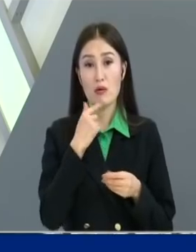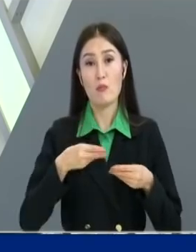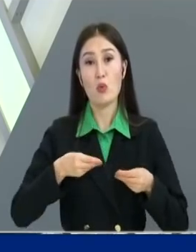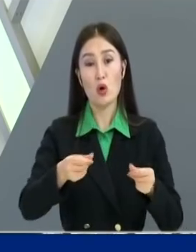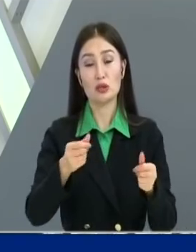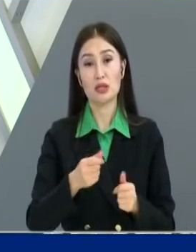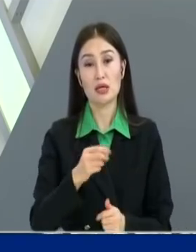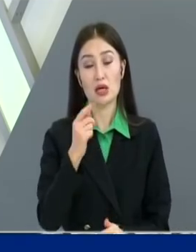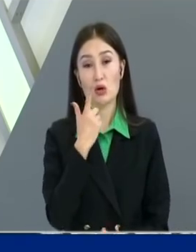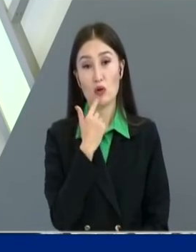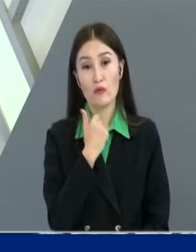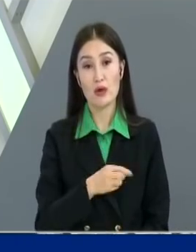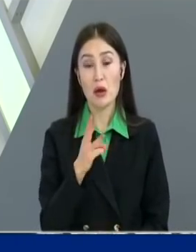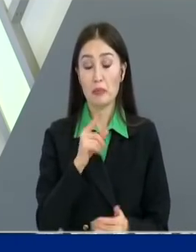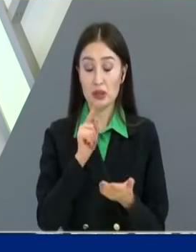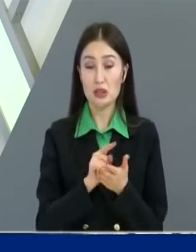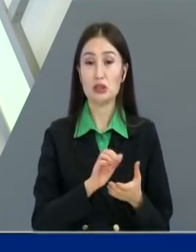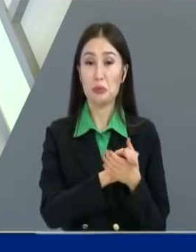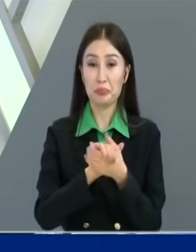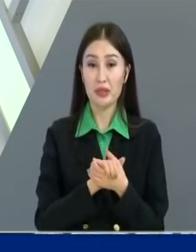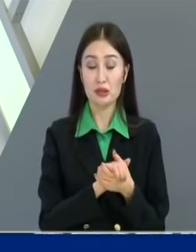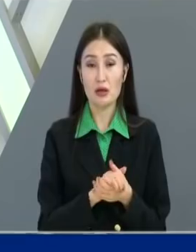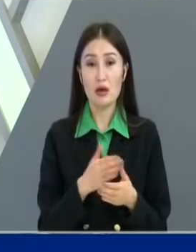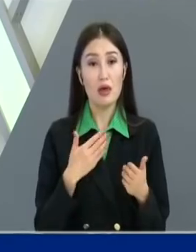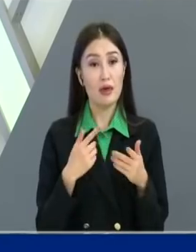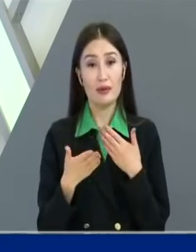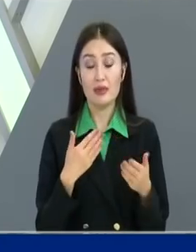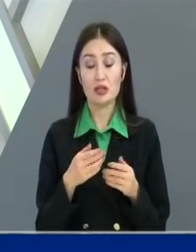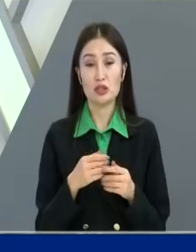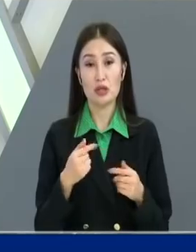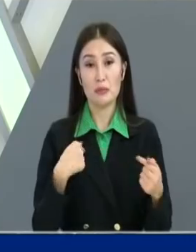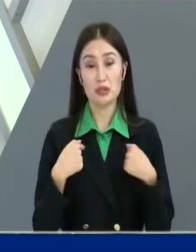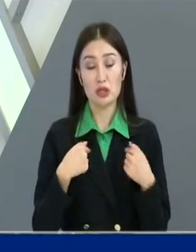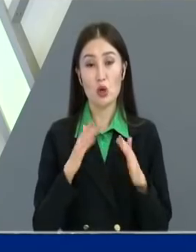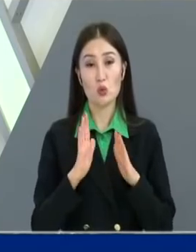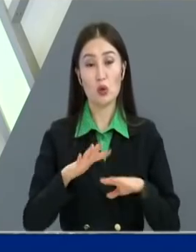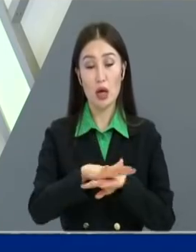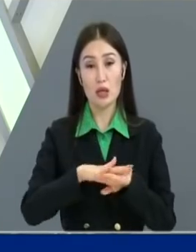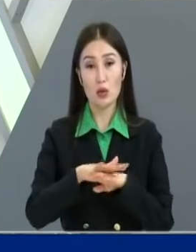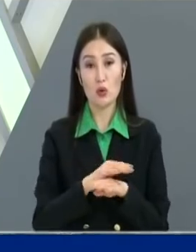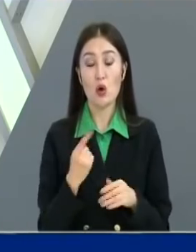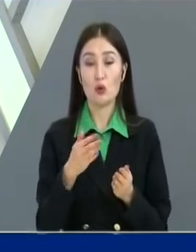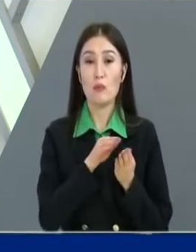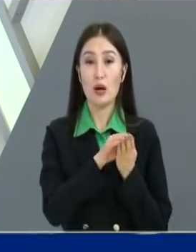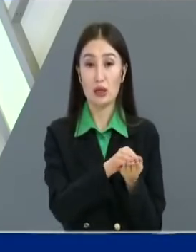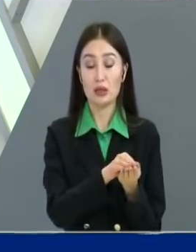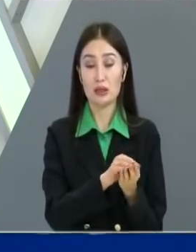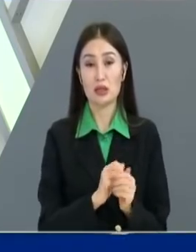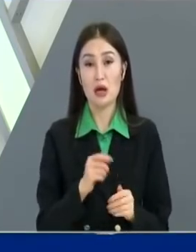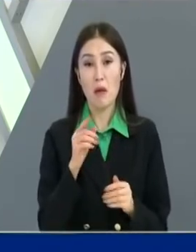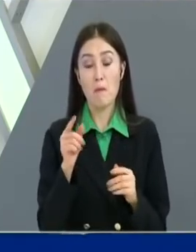мирно разрешать вопросы, иначе страдает только народ. Умутбек похоронен на своей малой родине в селе